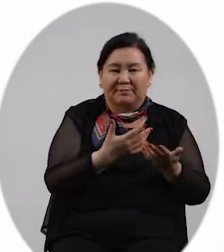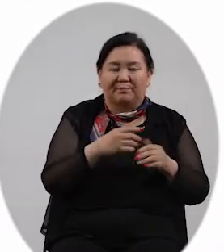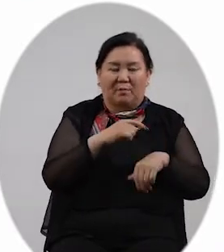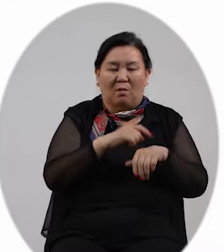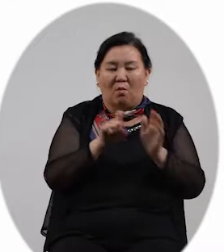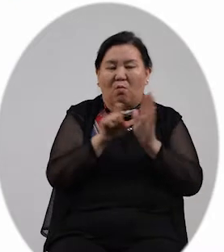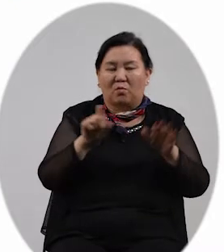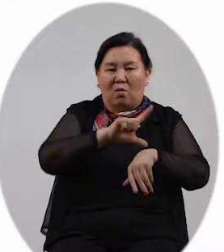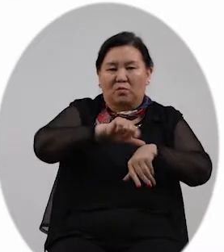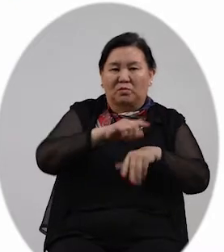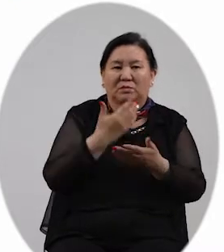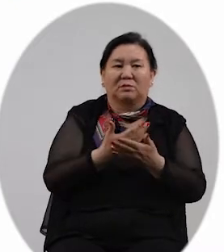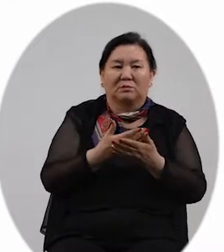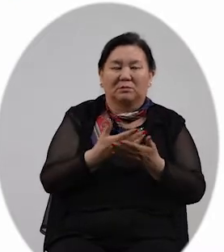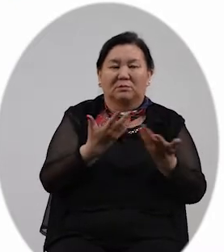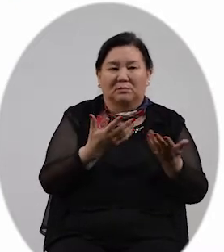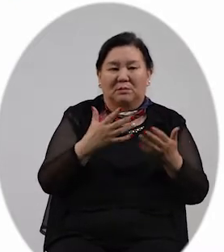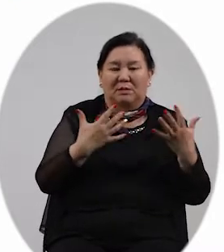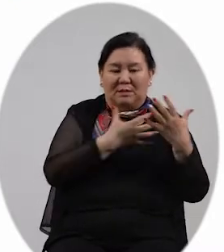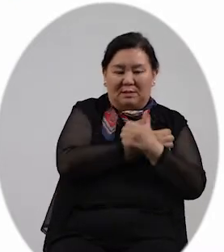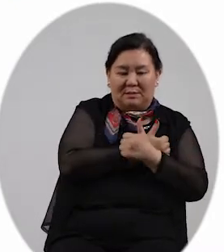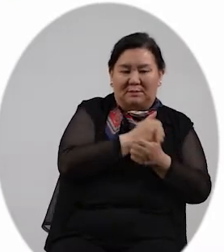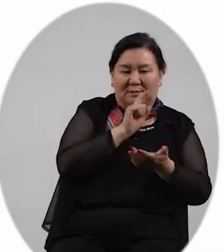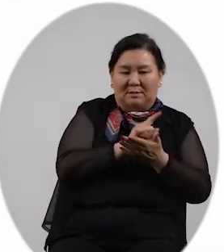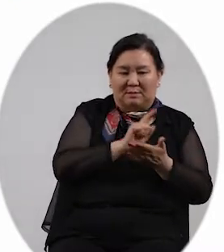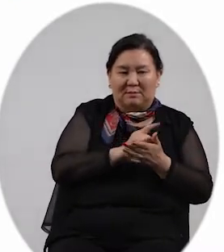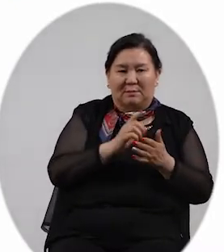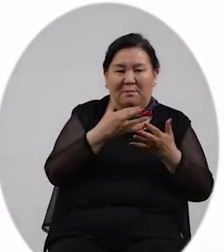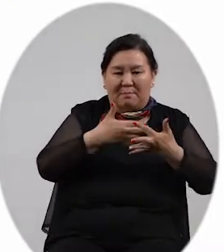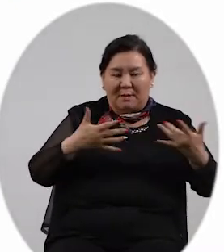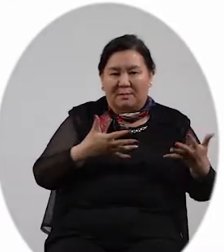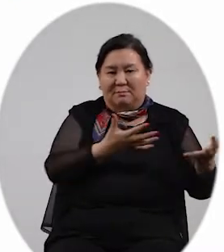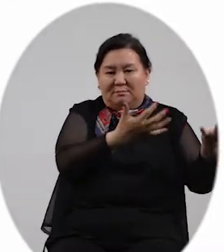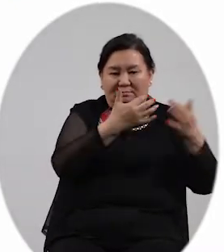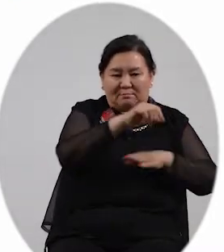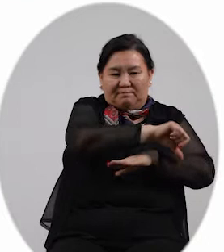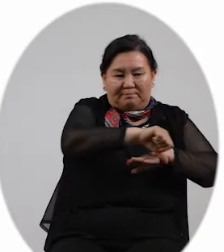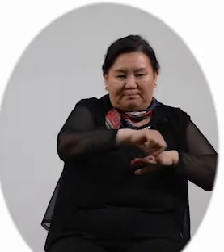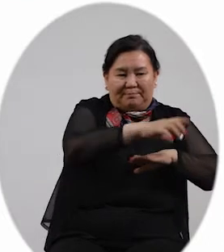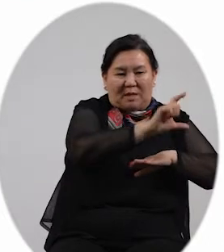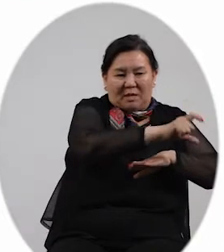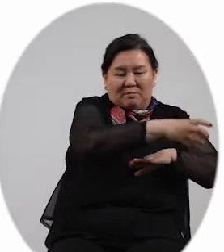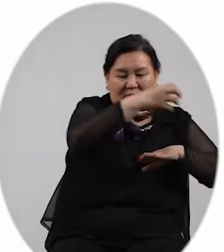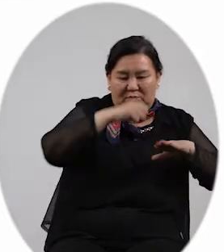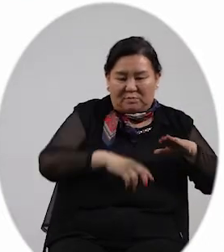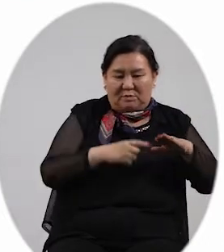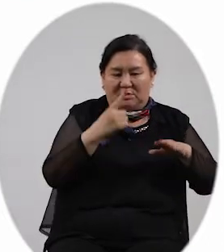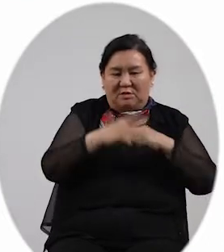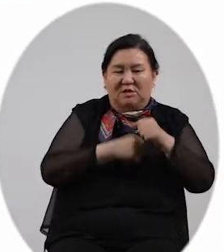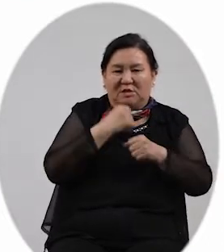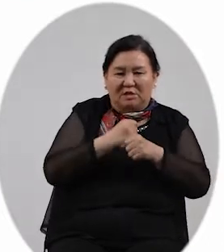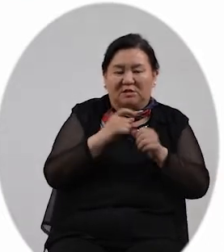хугацаанаас хожимдох ийм асуудлууд гарч болно. Бид нар гэрээндээ бол бараа бүтээгдэхүүн экспортлогчоос импортлогч руу тэдний хугацаанд дамжина гэсэн